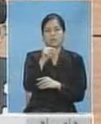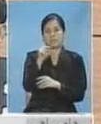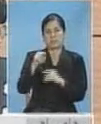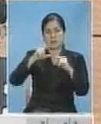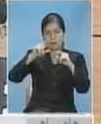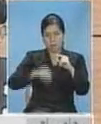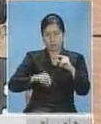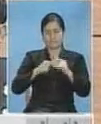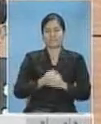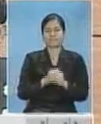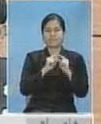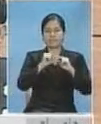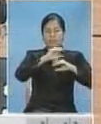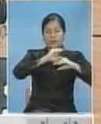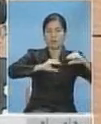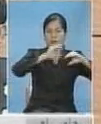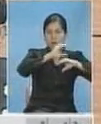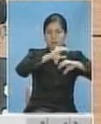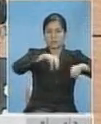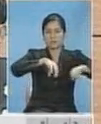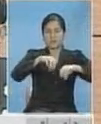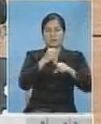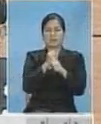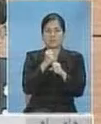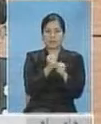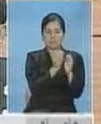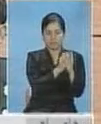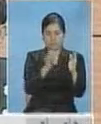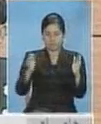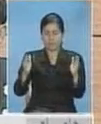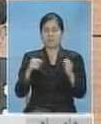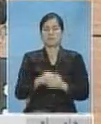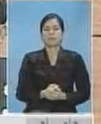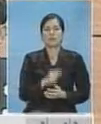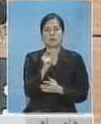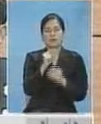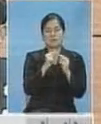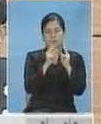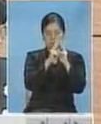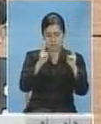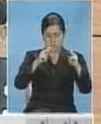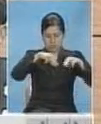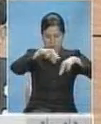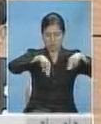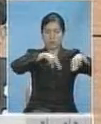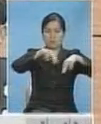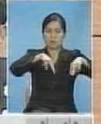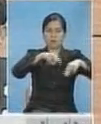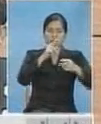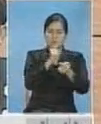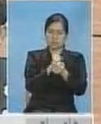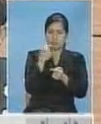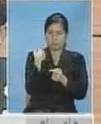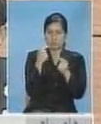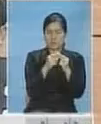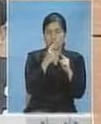20% แต่ว่าหลังจากที่โครงการดำเนินการผ่านไปแล้วเนี่ยทางกรรมาธิการได้ลงพื้นที่ตรวจสอบก็จะพบว่าระยะเวลาผ่